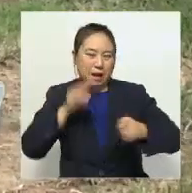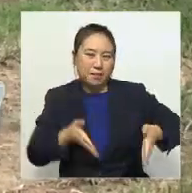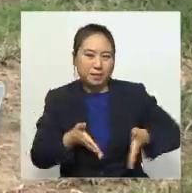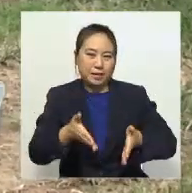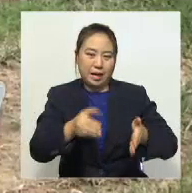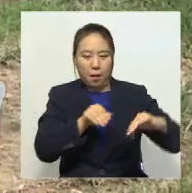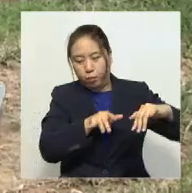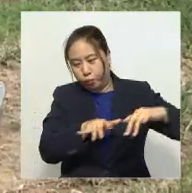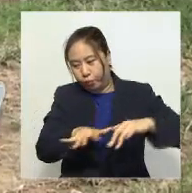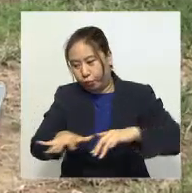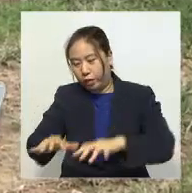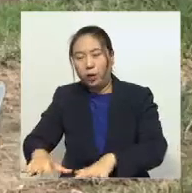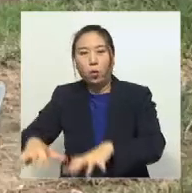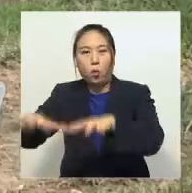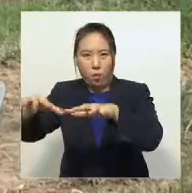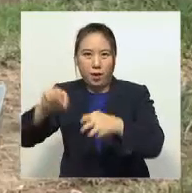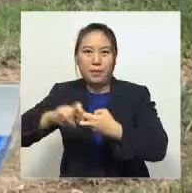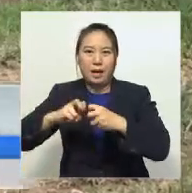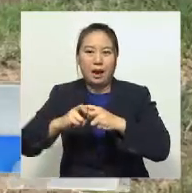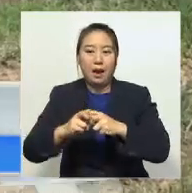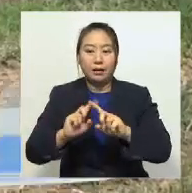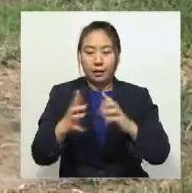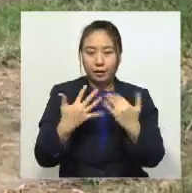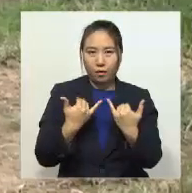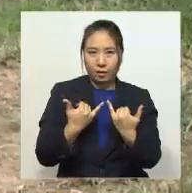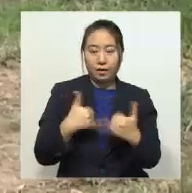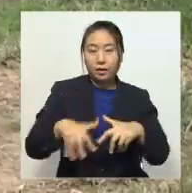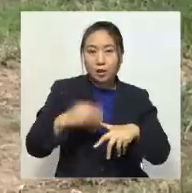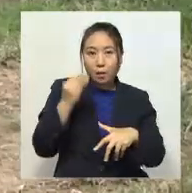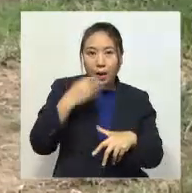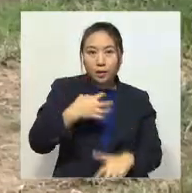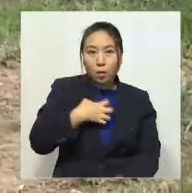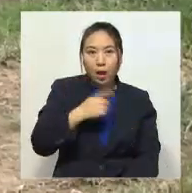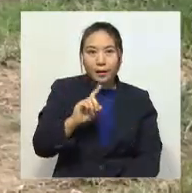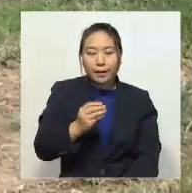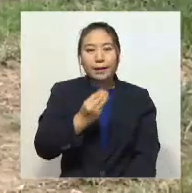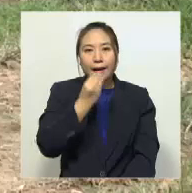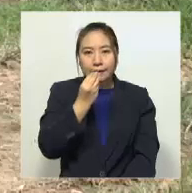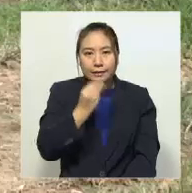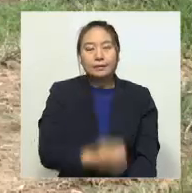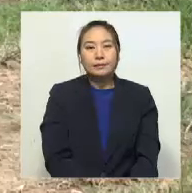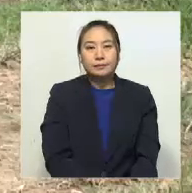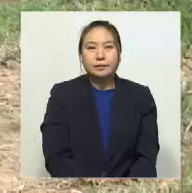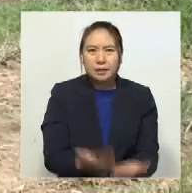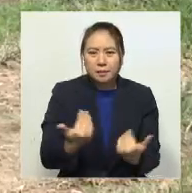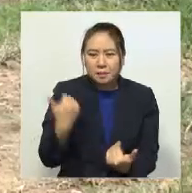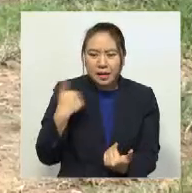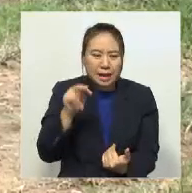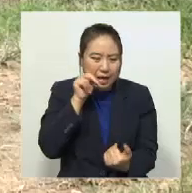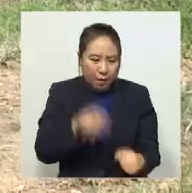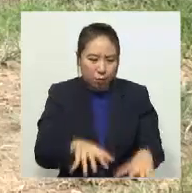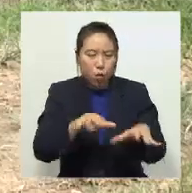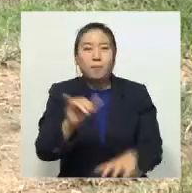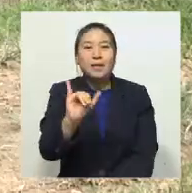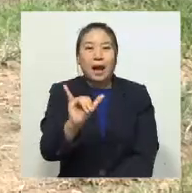อนนี้สิ่งที่ชาวบ้านนั้นต้องการก็คือเรื่องของอาหารการกินแต่ว่าบางพื้นที่ที่น้ำยังท่วมไม่ถึงก็จะ